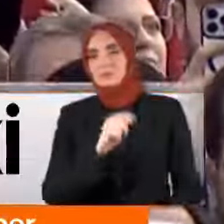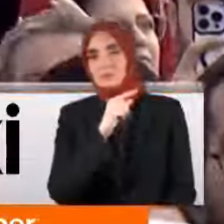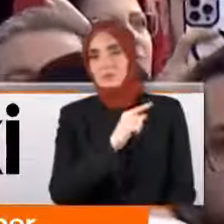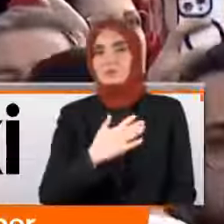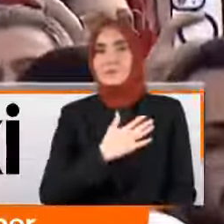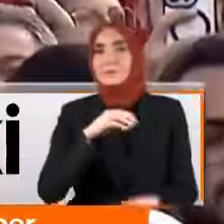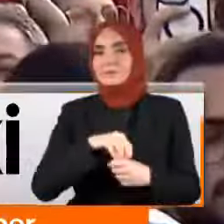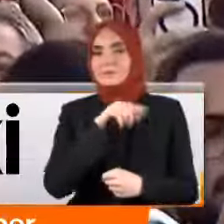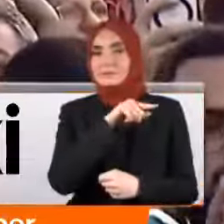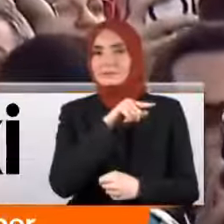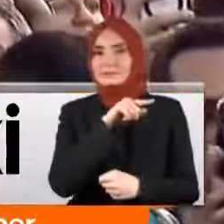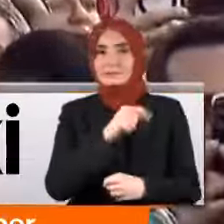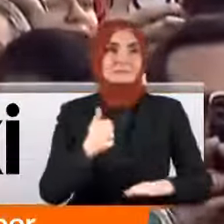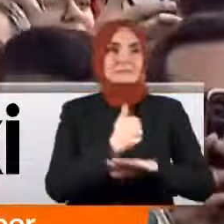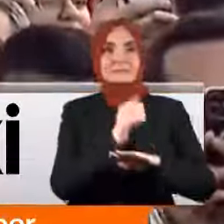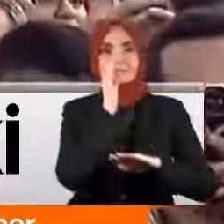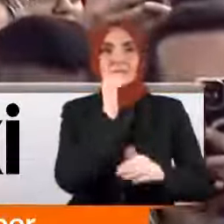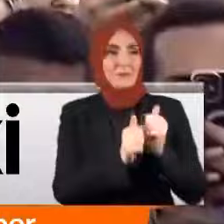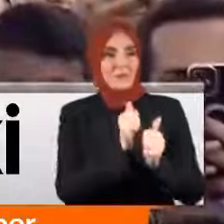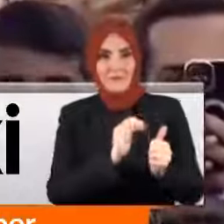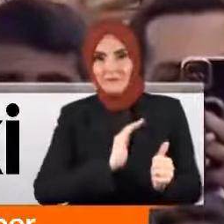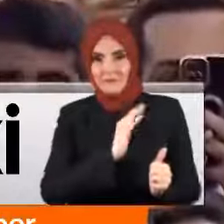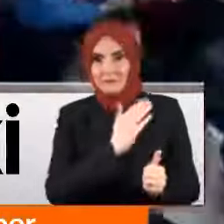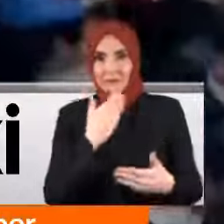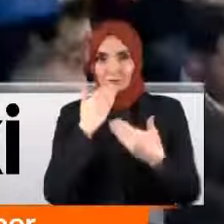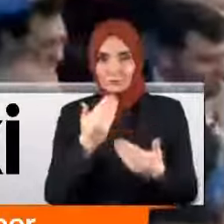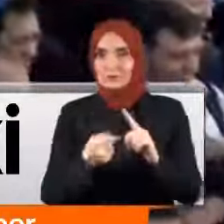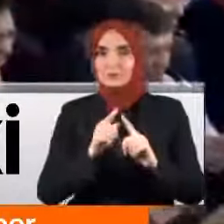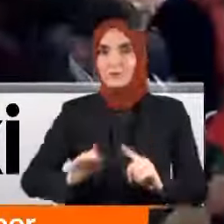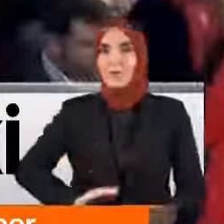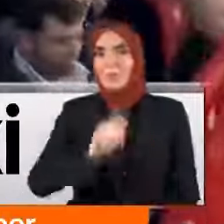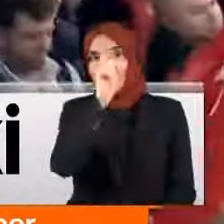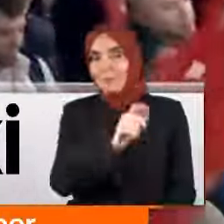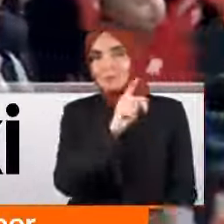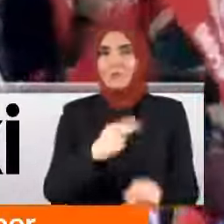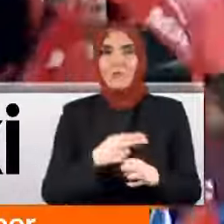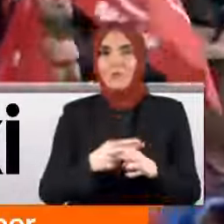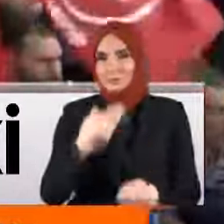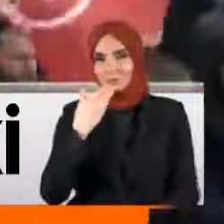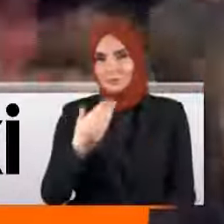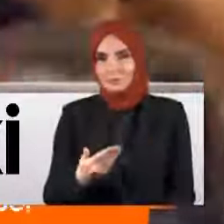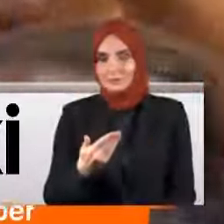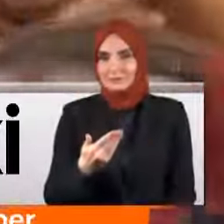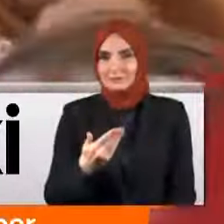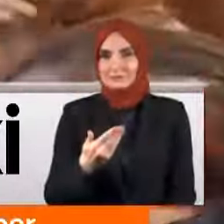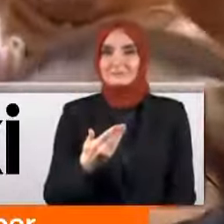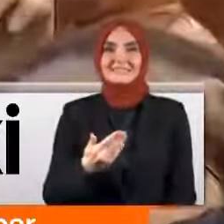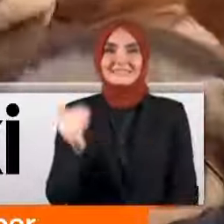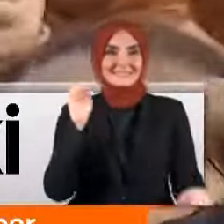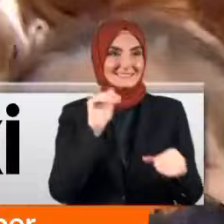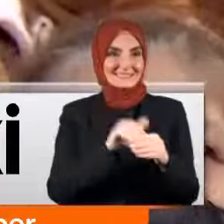koltuk kavgasını anlatırken Kemal Kılıçdaroğlu örneği de verdi. Seçimde umduklarını bulamayınca tüm